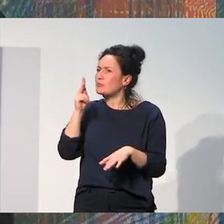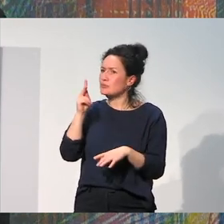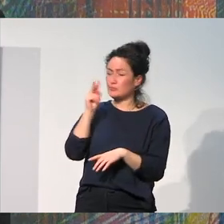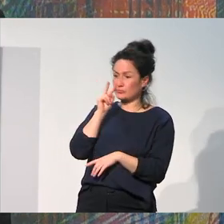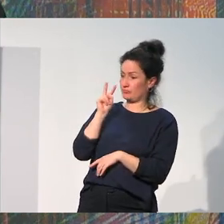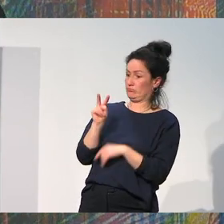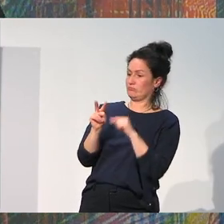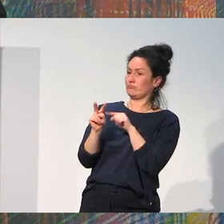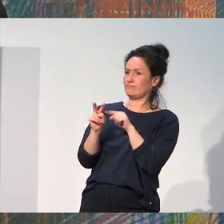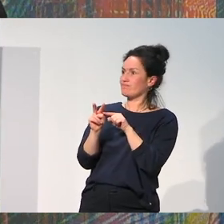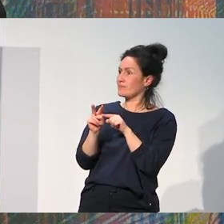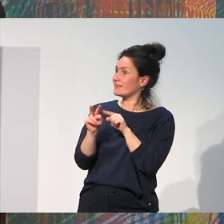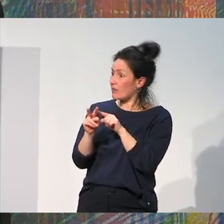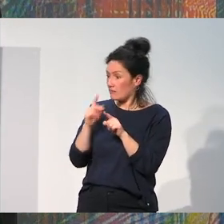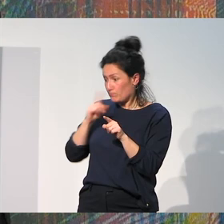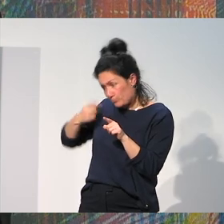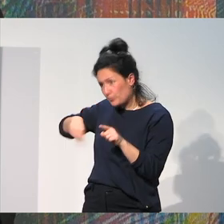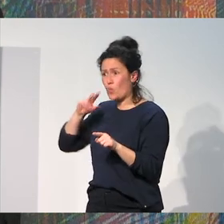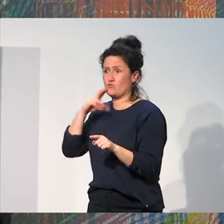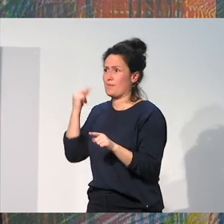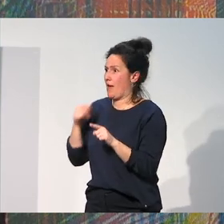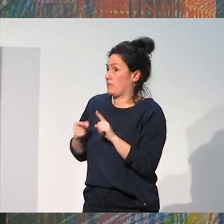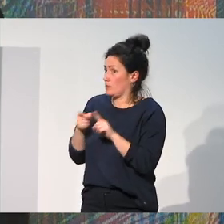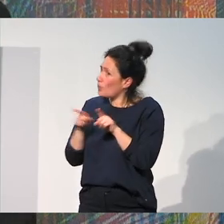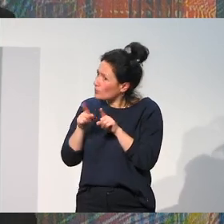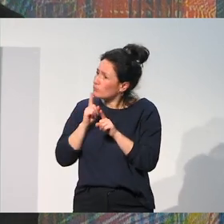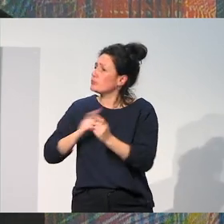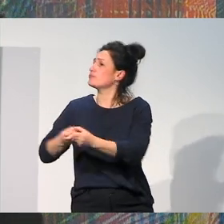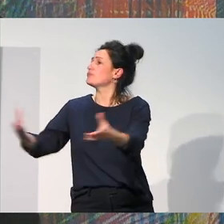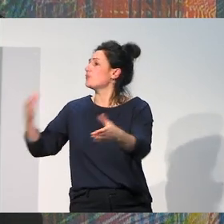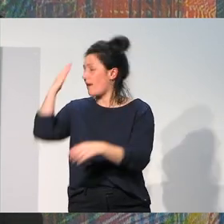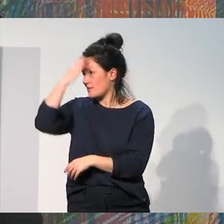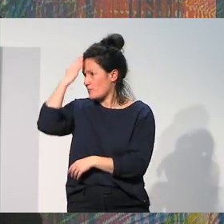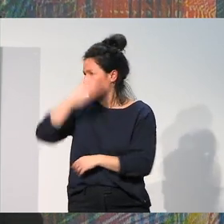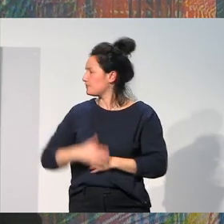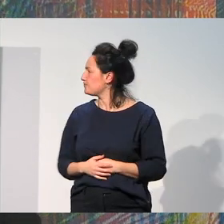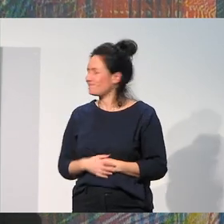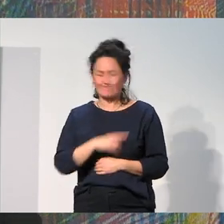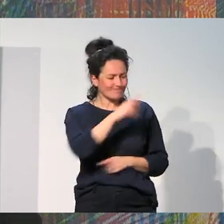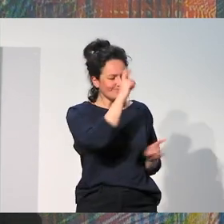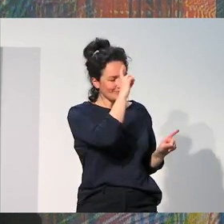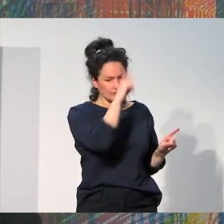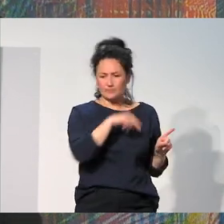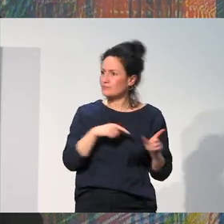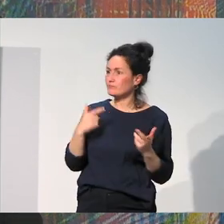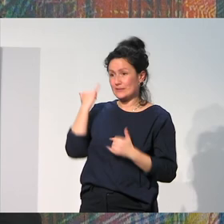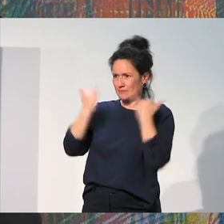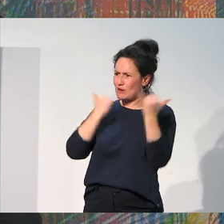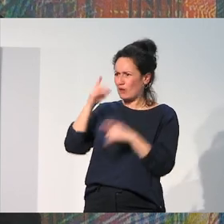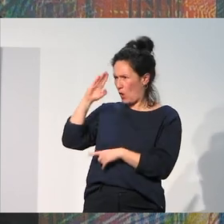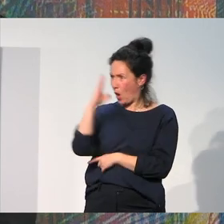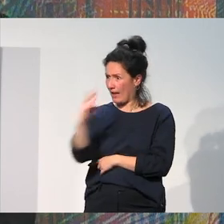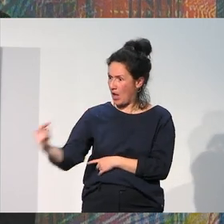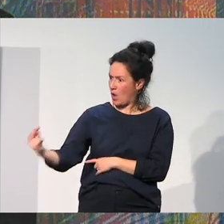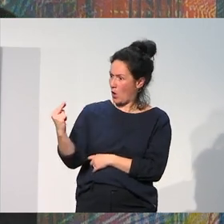chose d'éthologiquement central pour nous et pour pas mal d'animaux. Mais vous avez raison, parce que je suppose qu'être regardé par un requin voilà. Est extrêmement